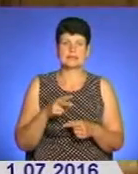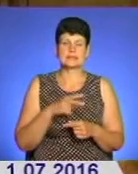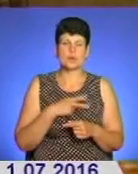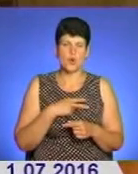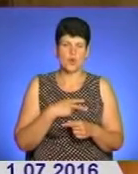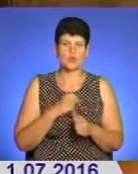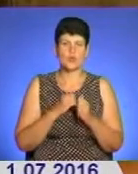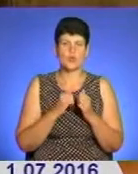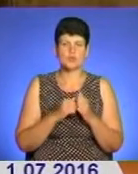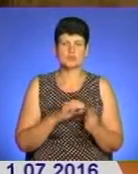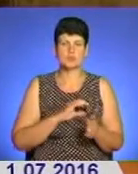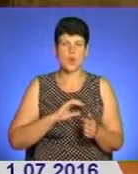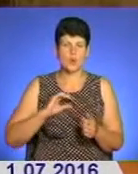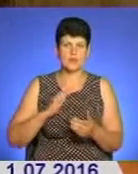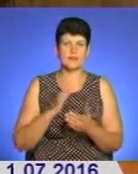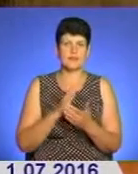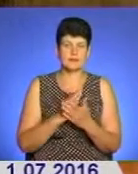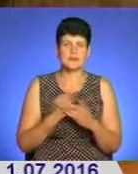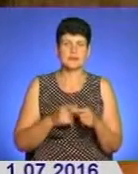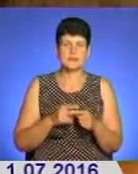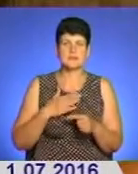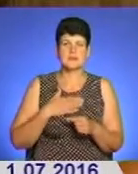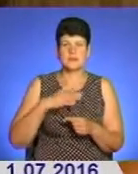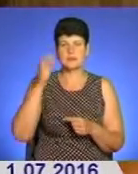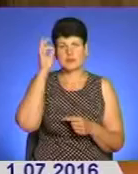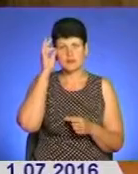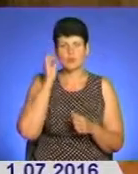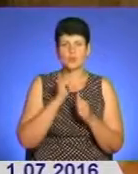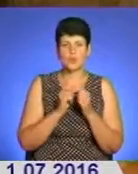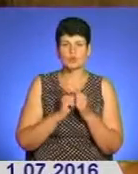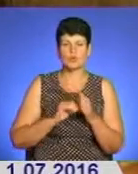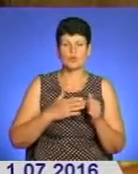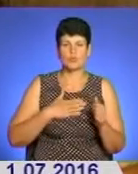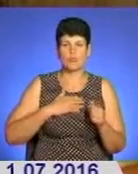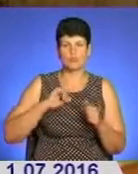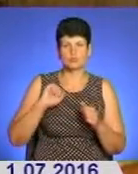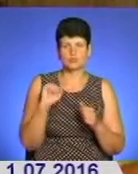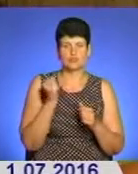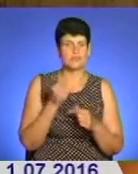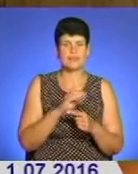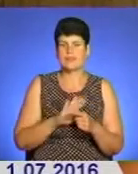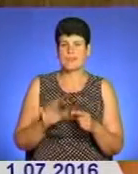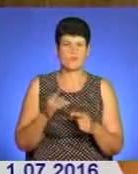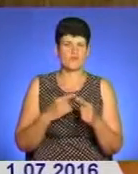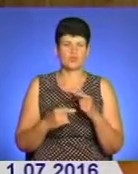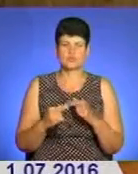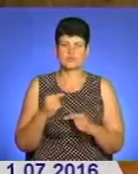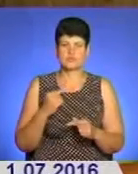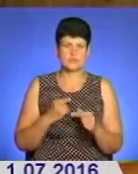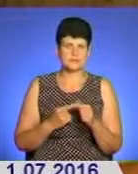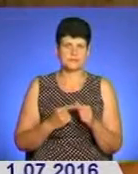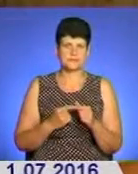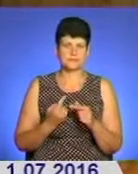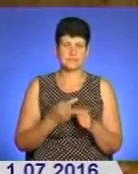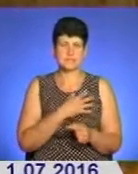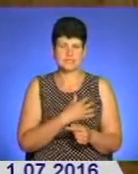нагорода, яка в мене, бачите, є, це мені нагадує кожного мого побратима, який не вернувся. Це кожна нагорода